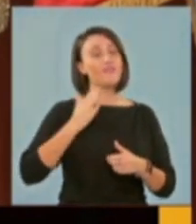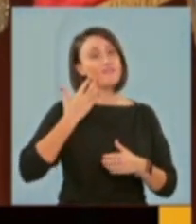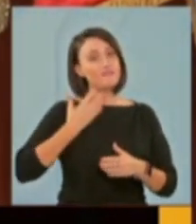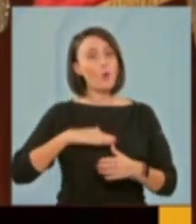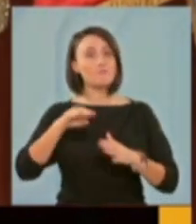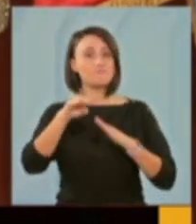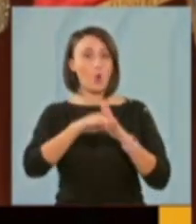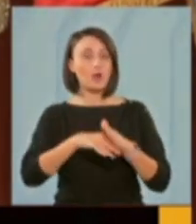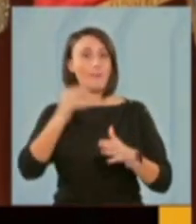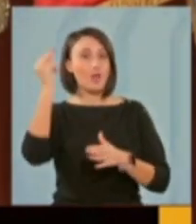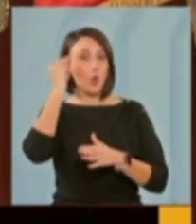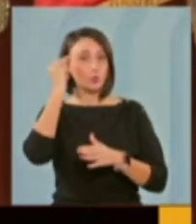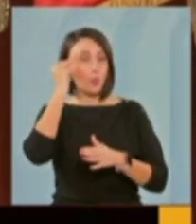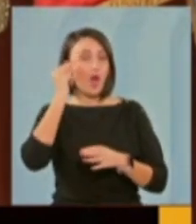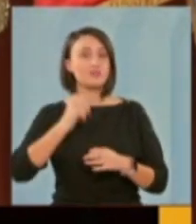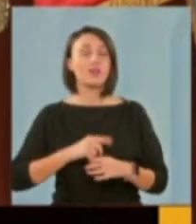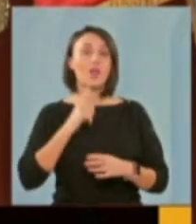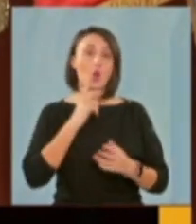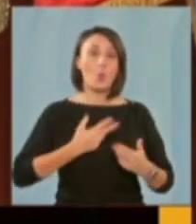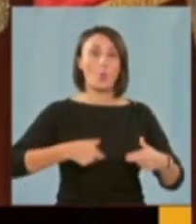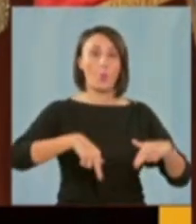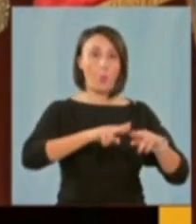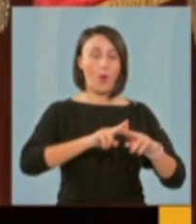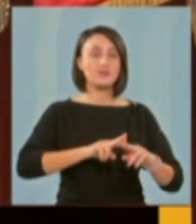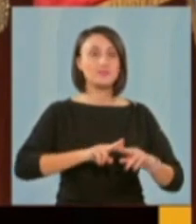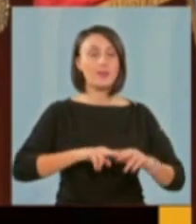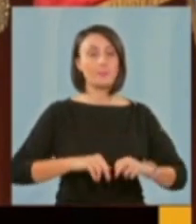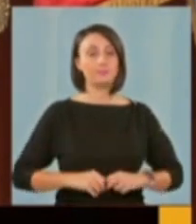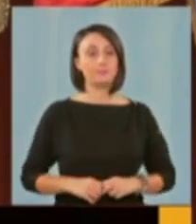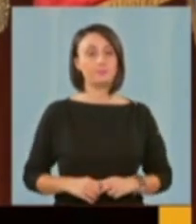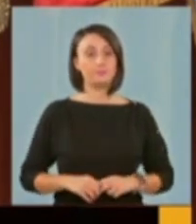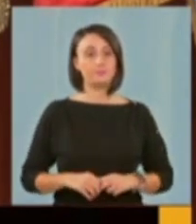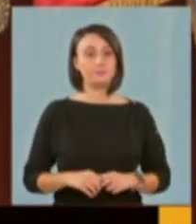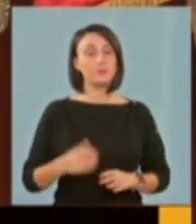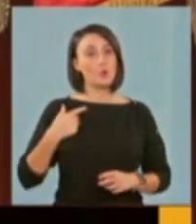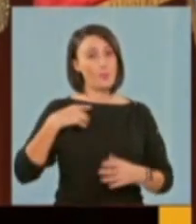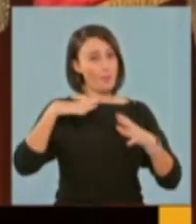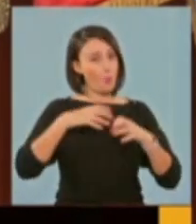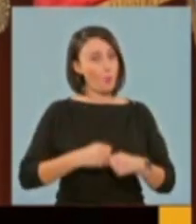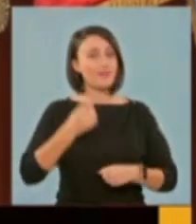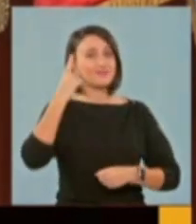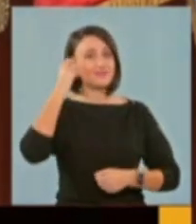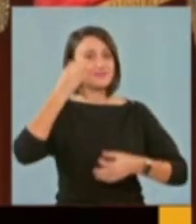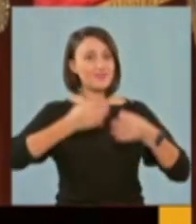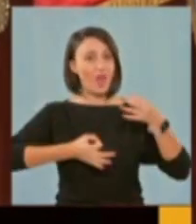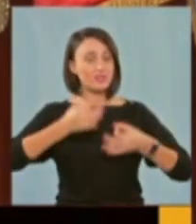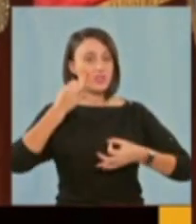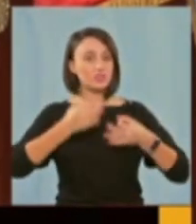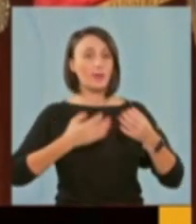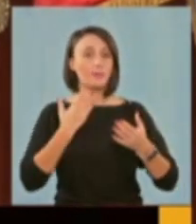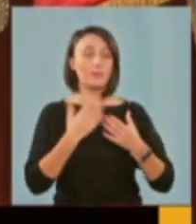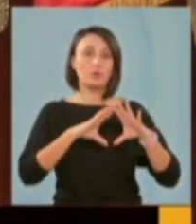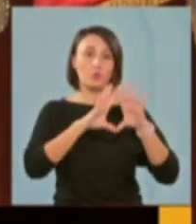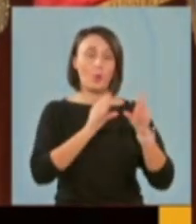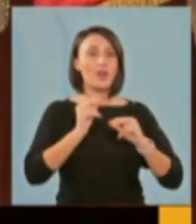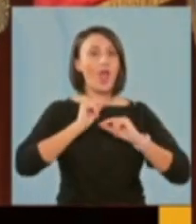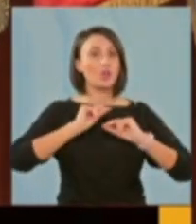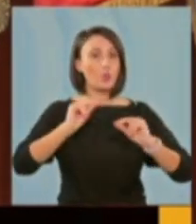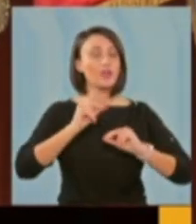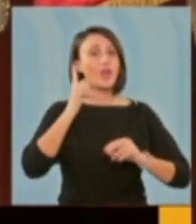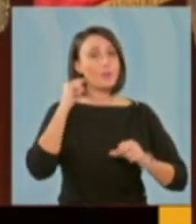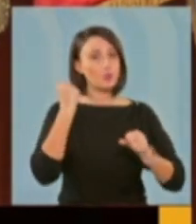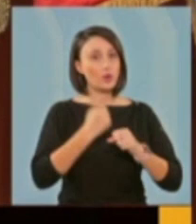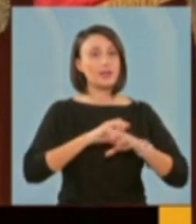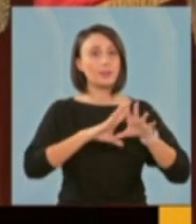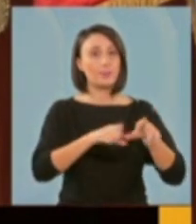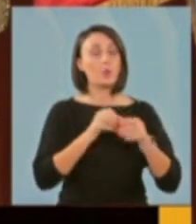ca în programele educaționale ale noastre. M-am ocupat de strategia de România educată, am lucrat